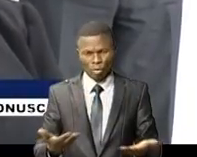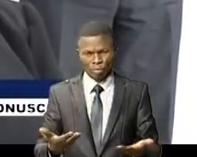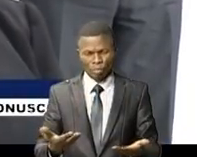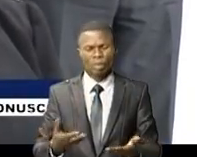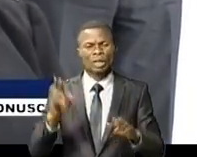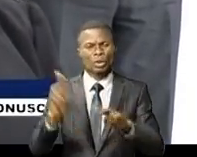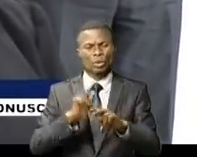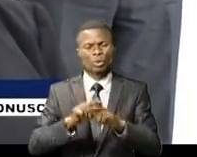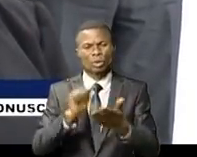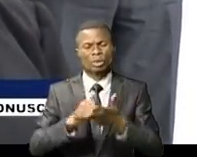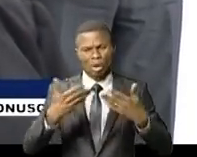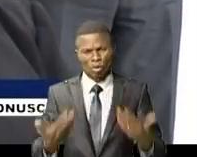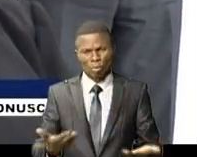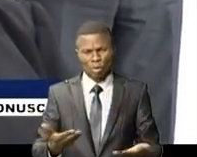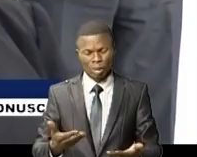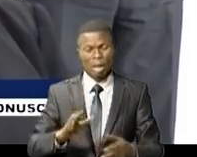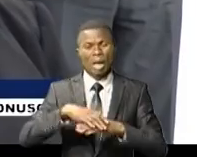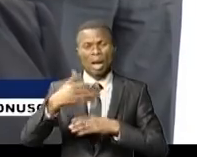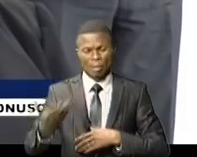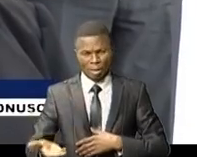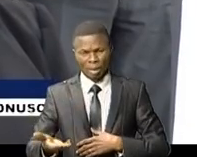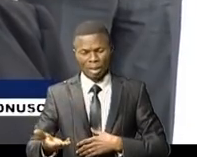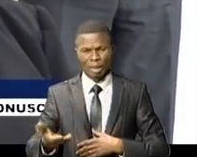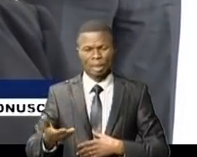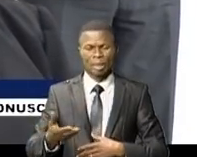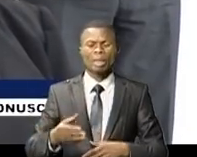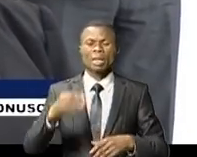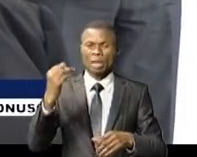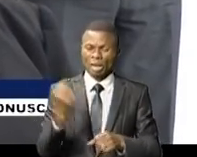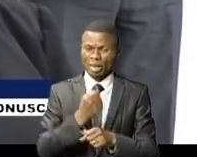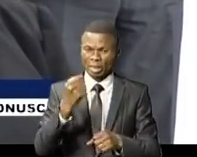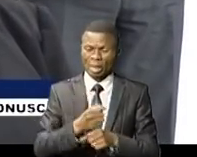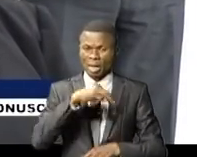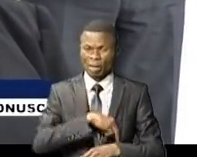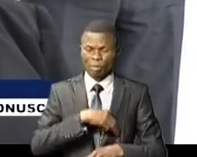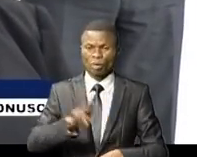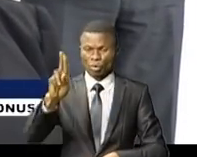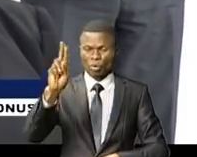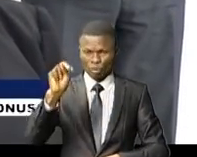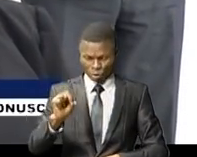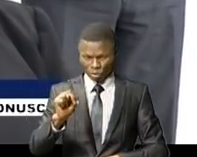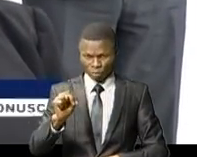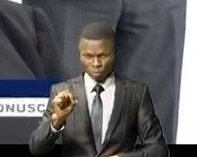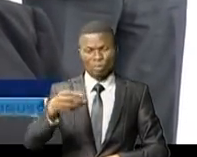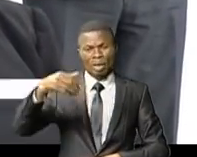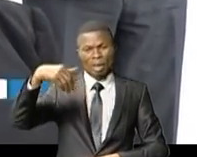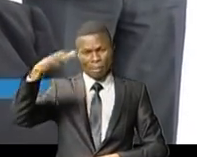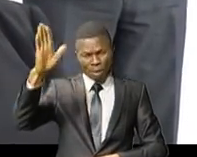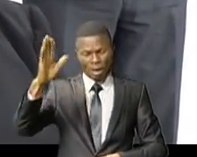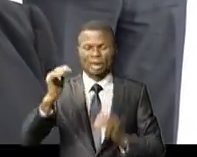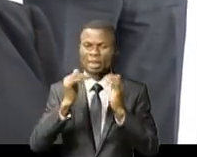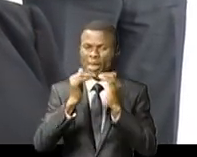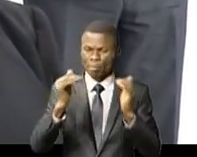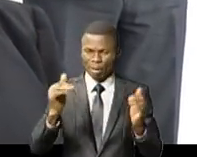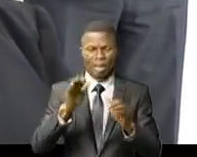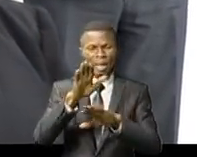en œuvre pour qu'à un moment donné, la mission qui s'appelle MONUSCO puisse partir de façon